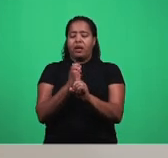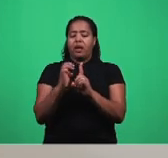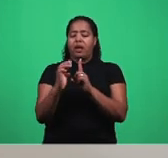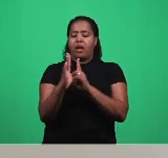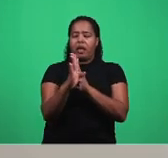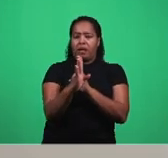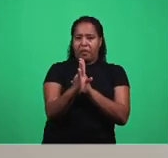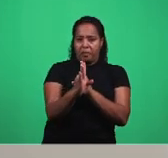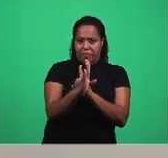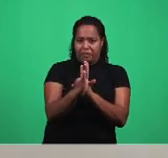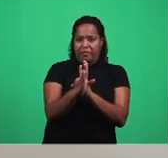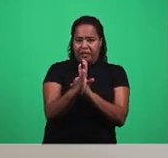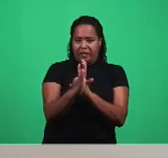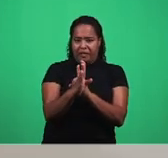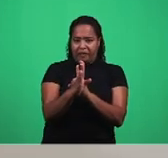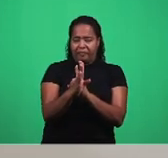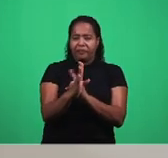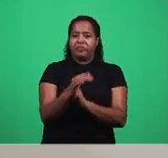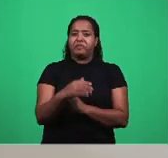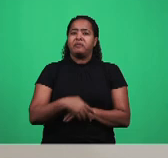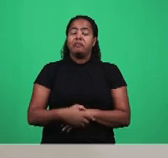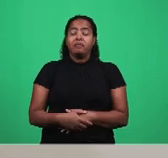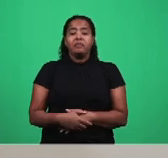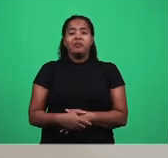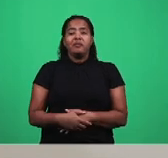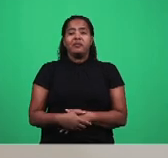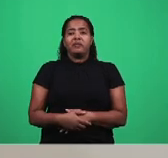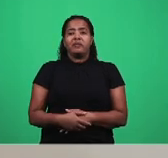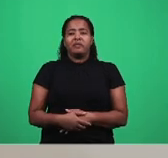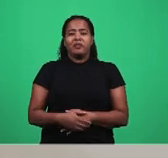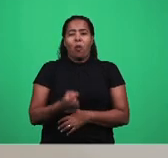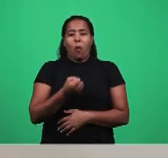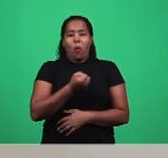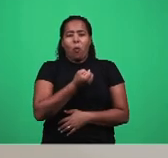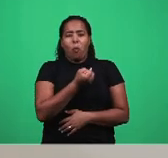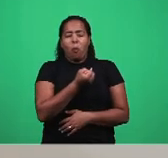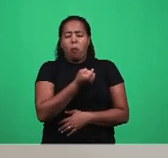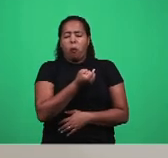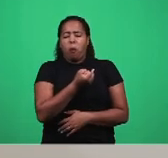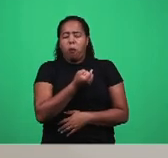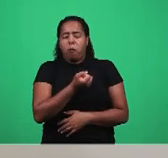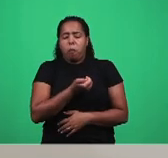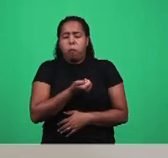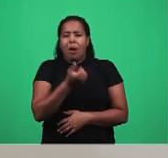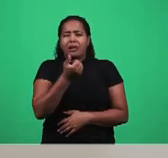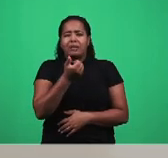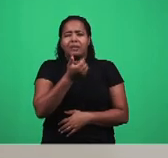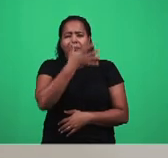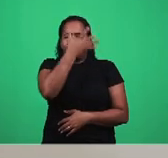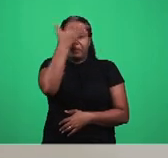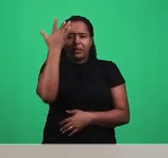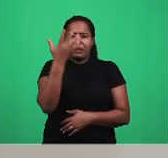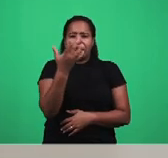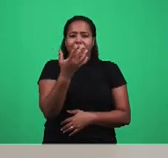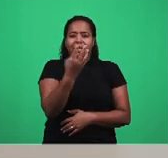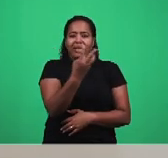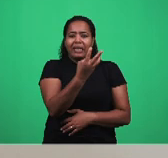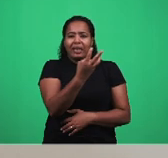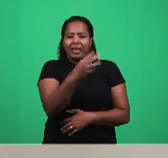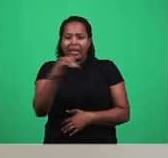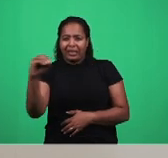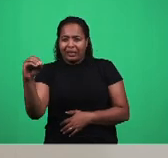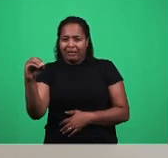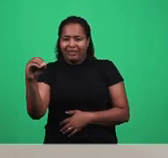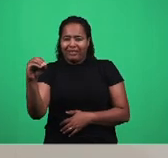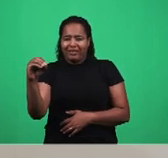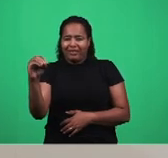nous avons presque 300 participations des frères de tout le Brésil et de l'étranger. De l'étranger, chaque